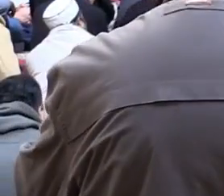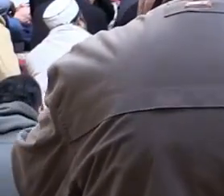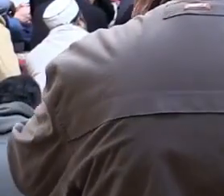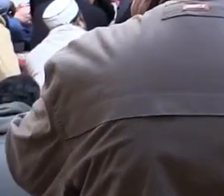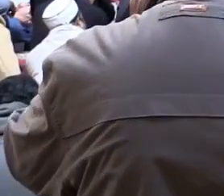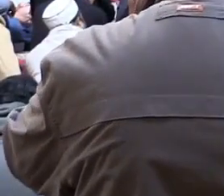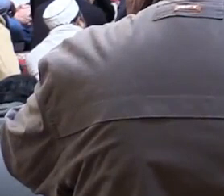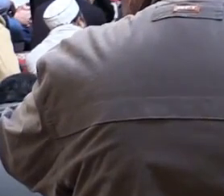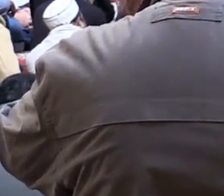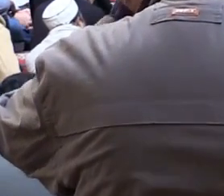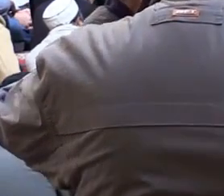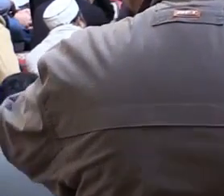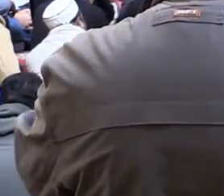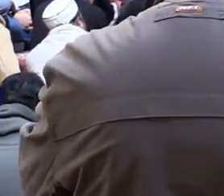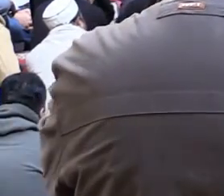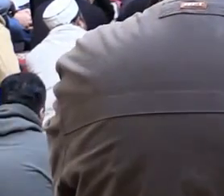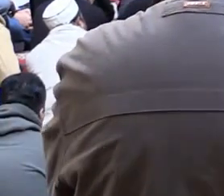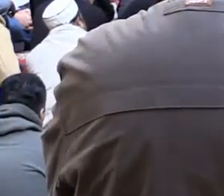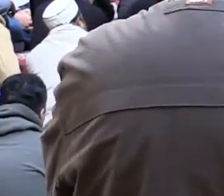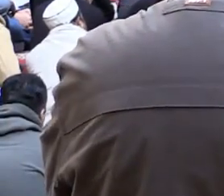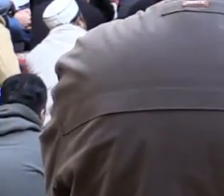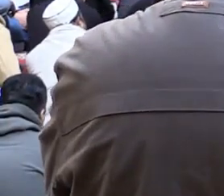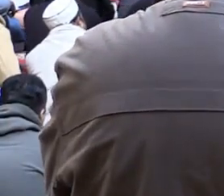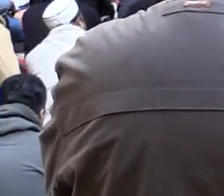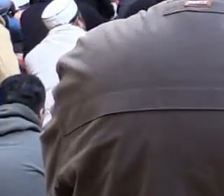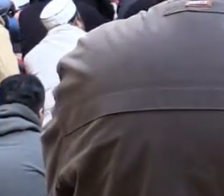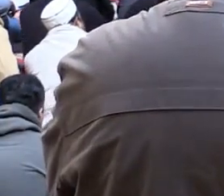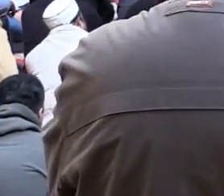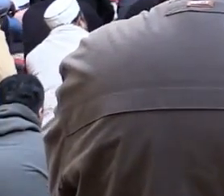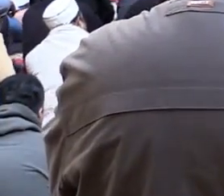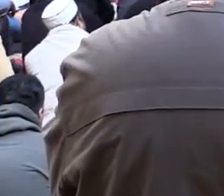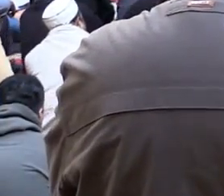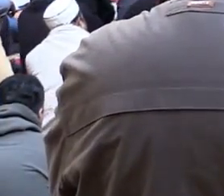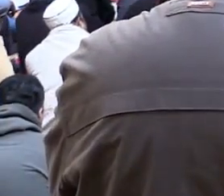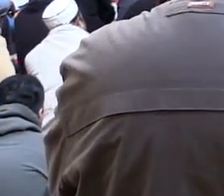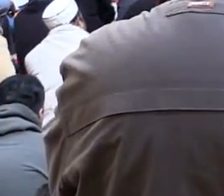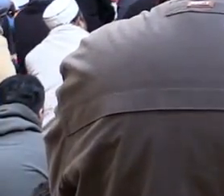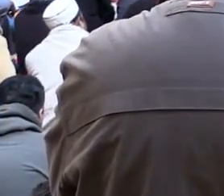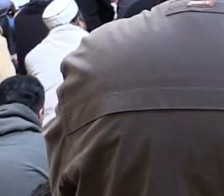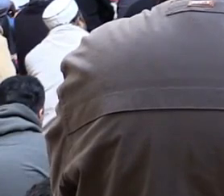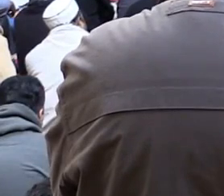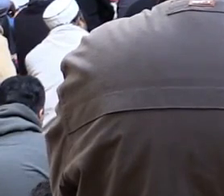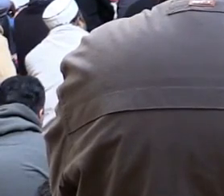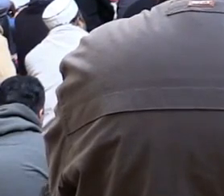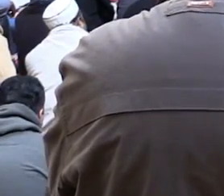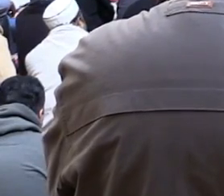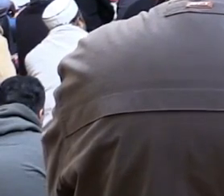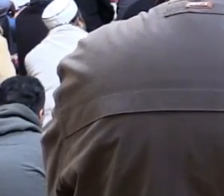that address that right. Allah subhanahu wa ta'ala says in the Quran, وَلَا